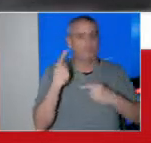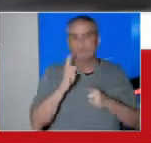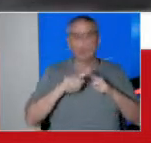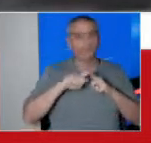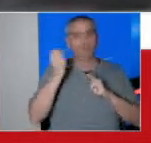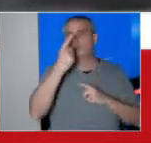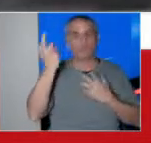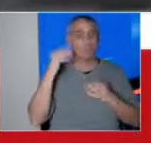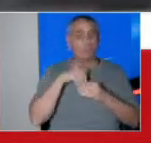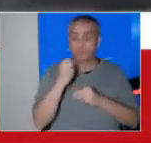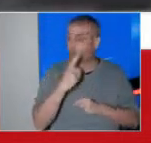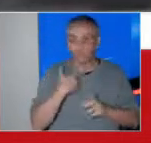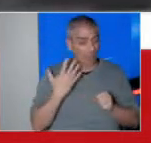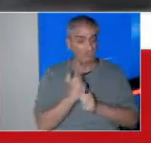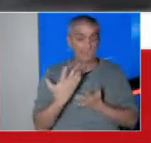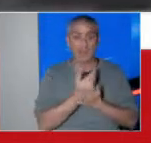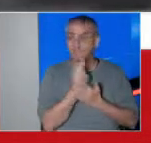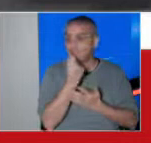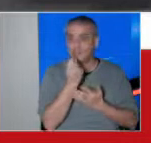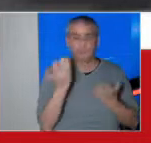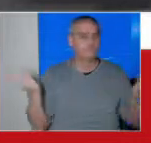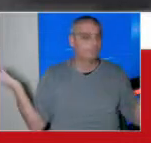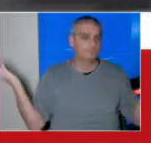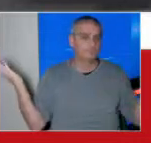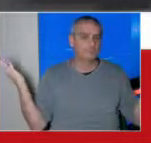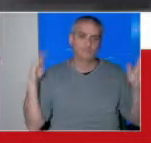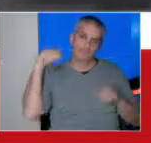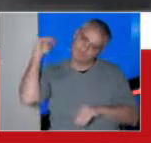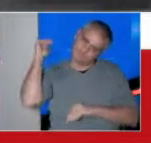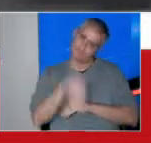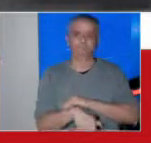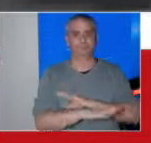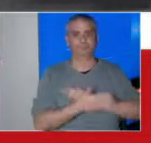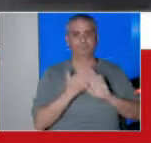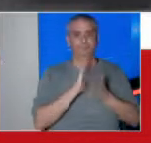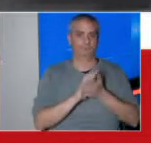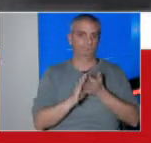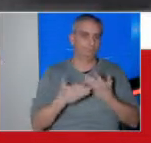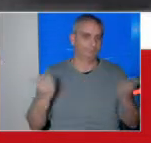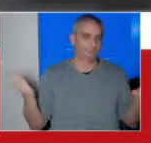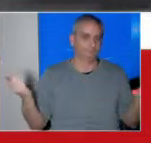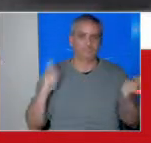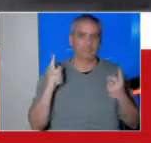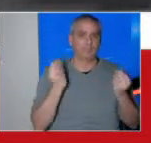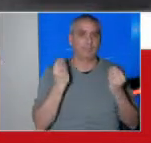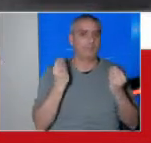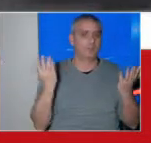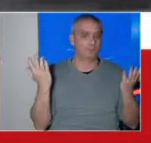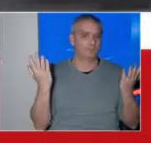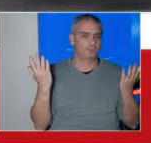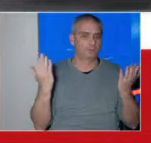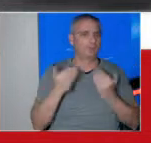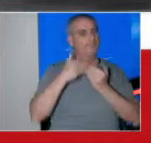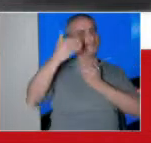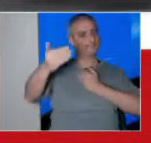חודשים, שבועות. אם בתוך כשבוע לא נצליח לגייס את הכסף הזה, המדרון החלקלק הזה הוא לנגד עינינו. זה לא משהו שהוא ככה